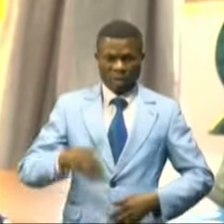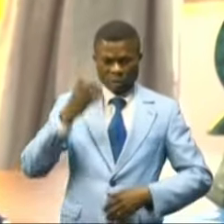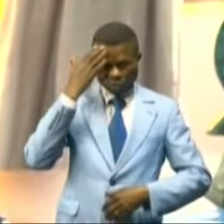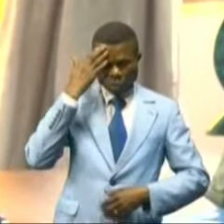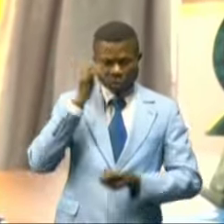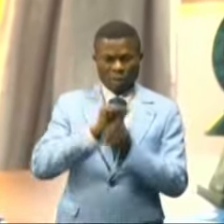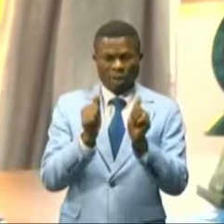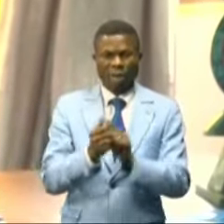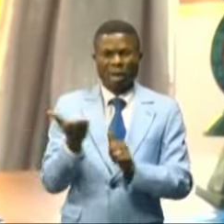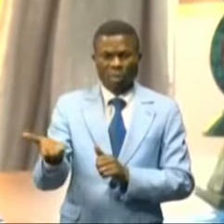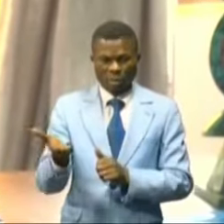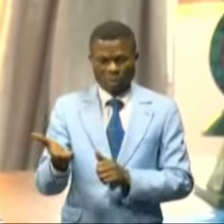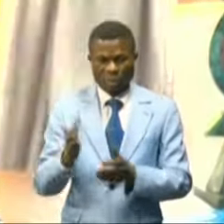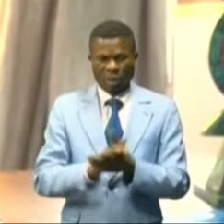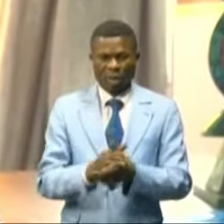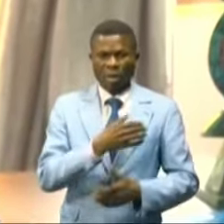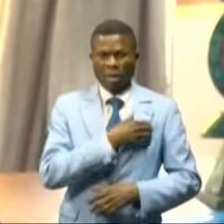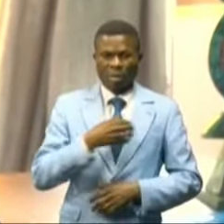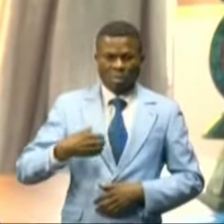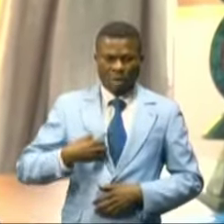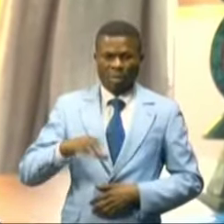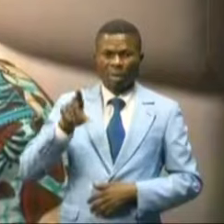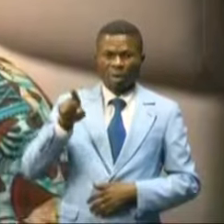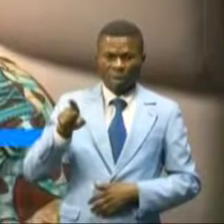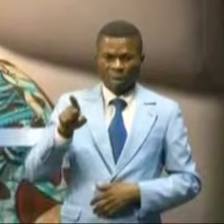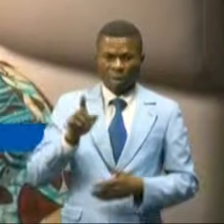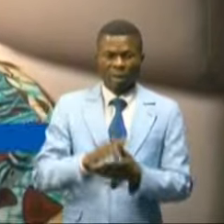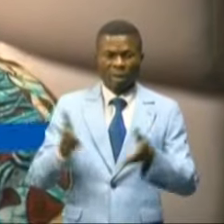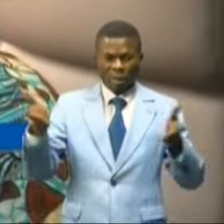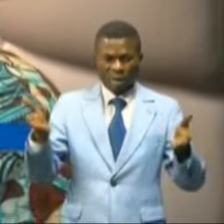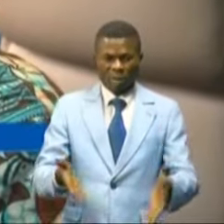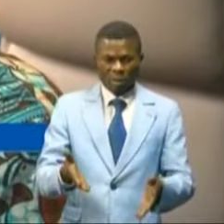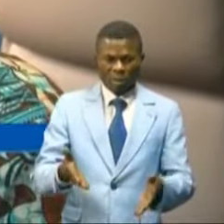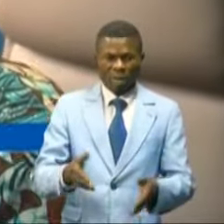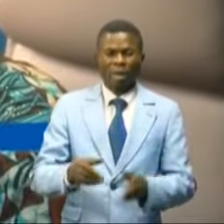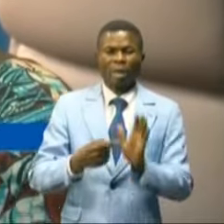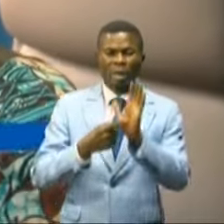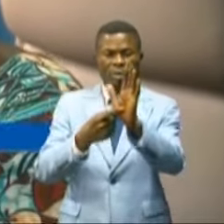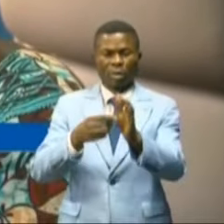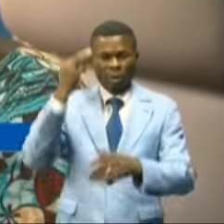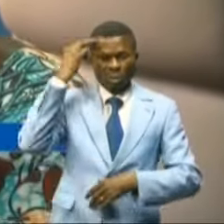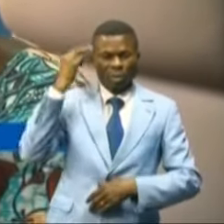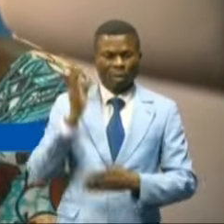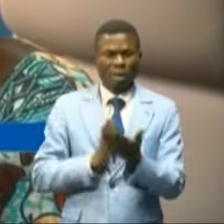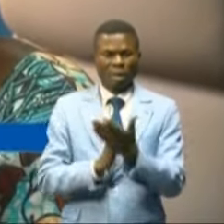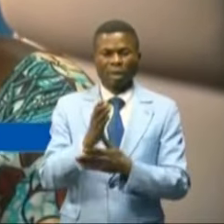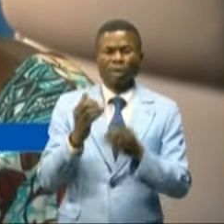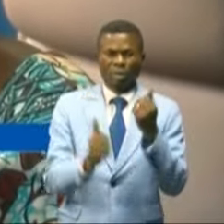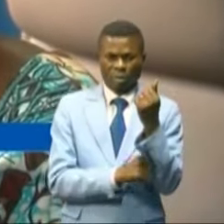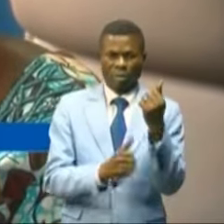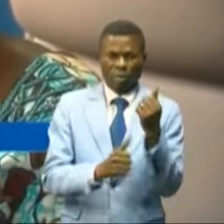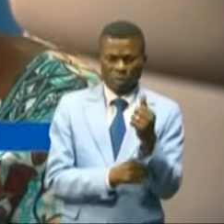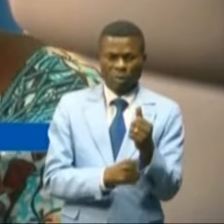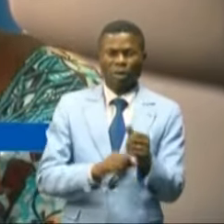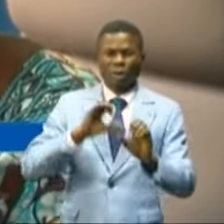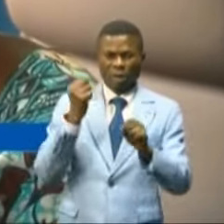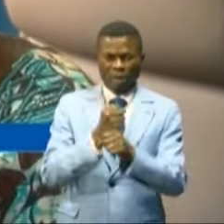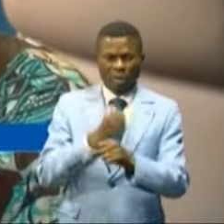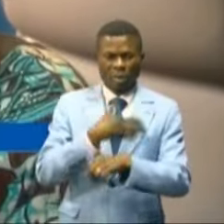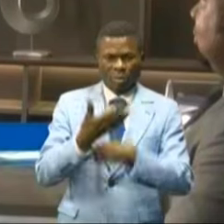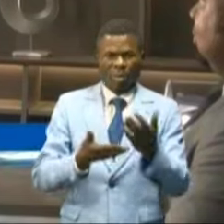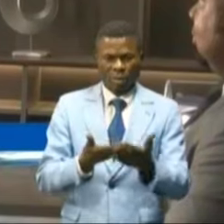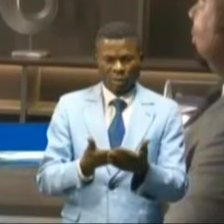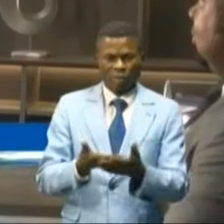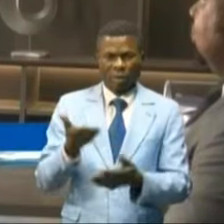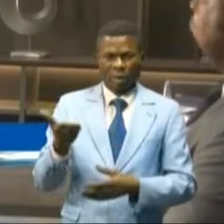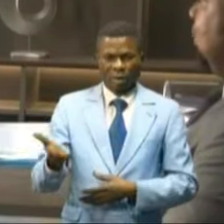et traite de personnes, Chantal Yelumoulok, de présenter à la ministre des Droits humains ses réalisations et ses actions